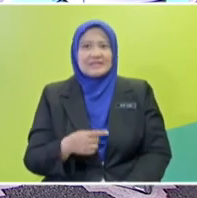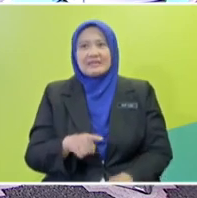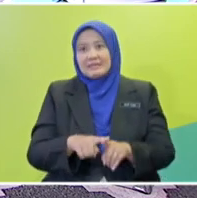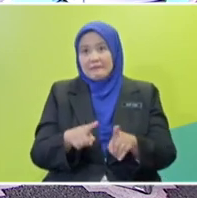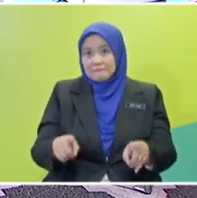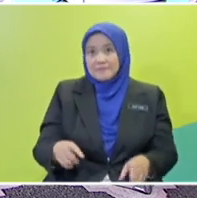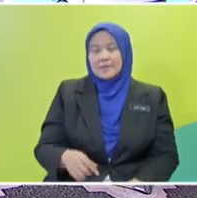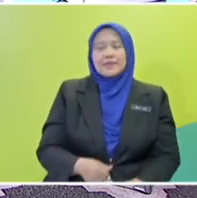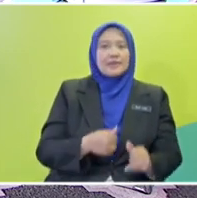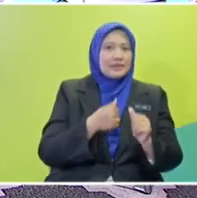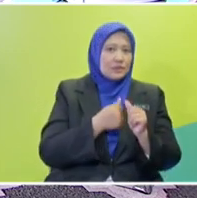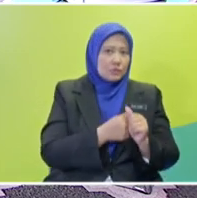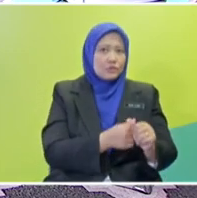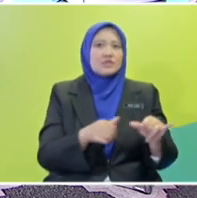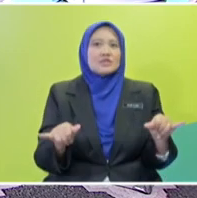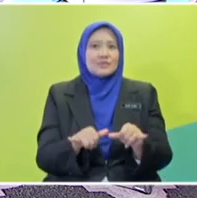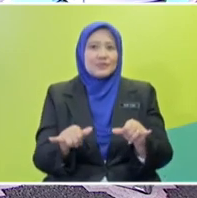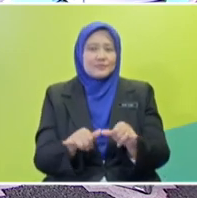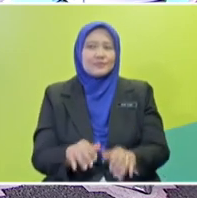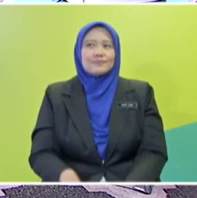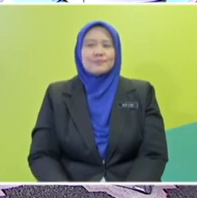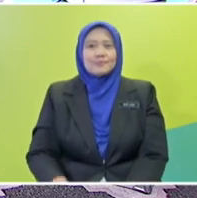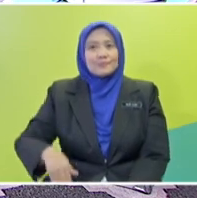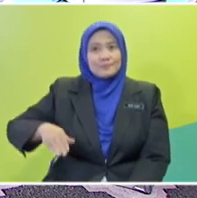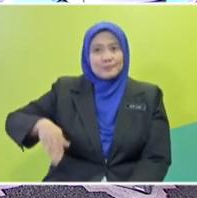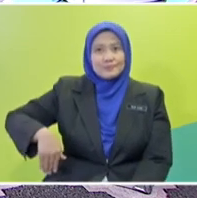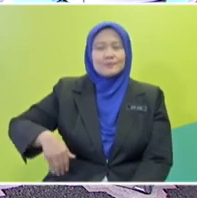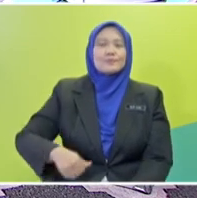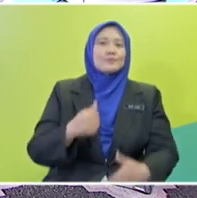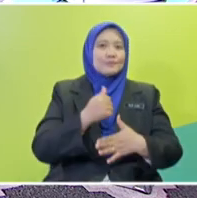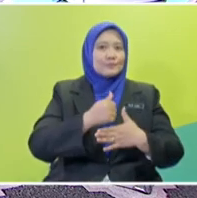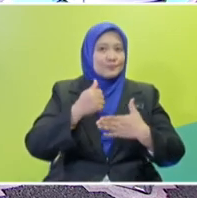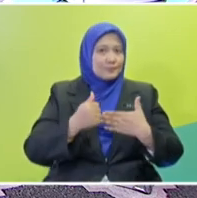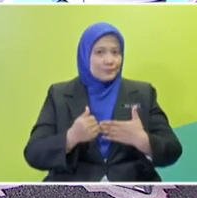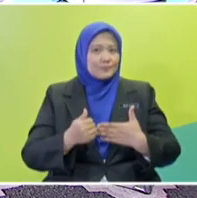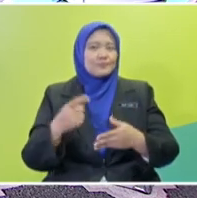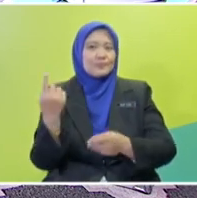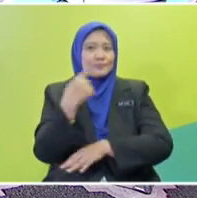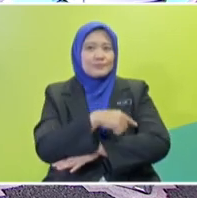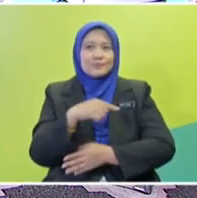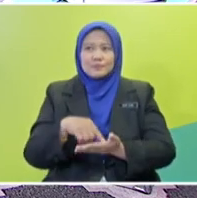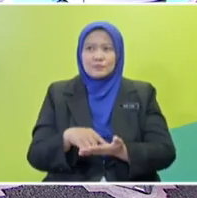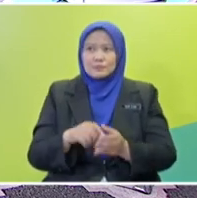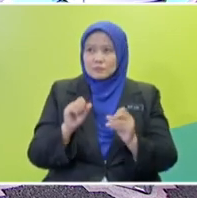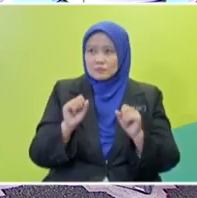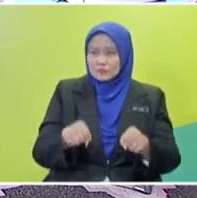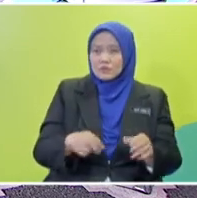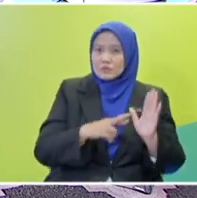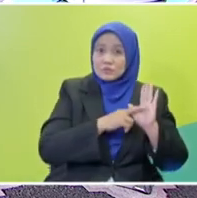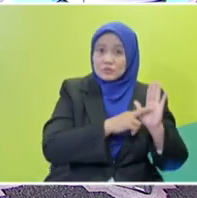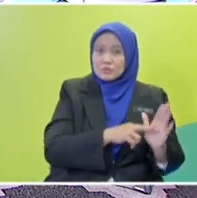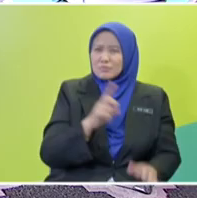sebelum kita mengakhiran yang kita pada hari ini boleh ke Ee kita mendapat sedikit eee rujukan device go tentang gimana